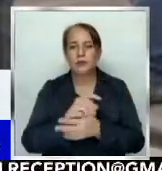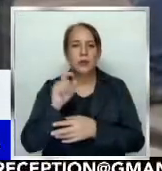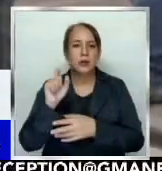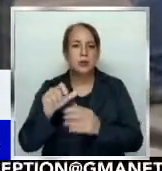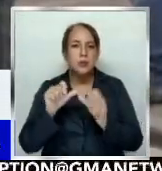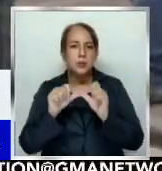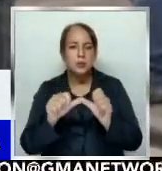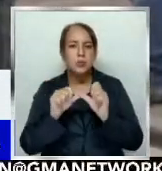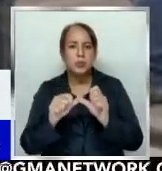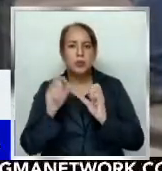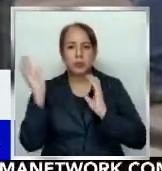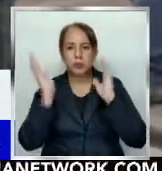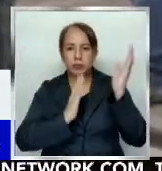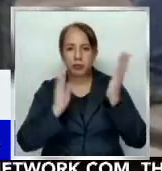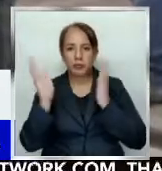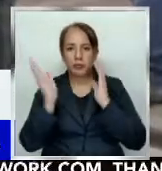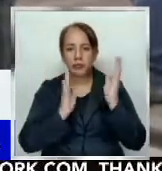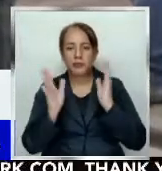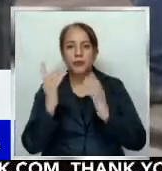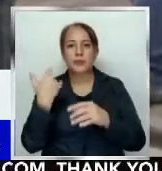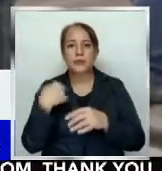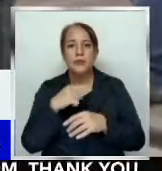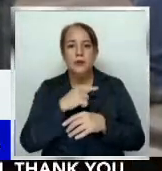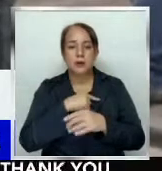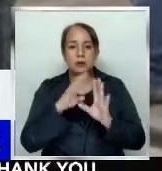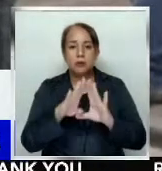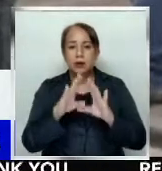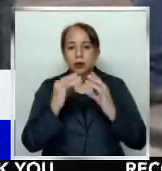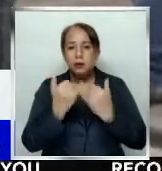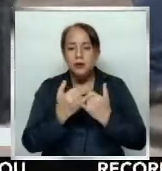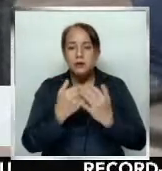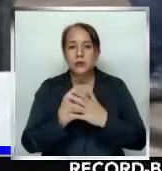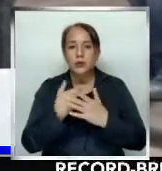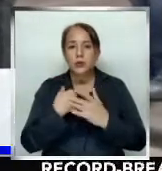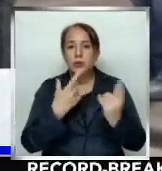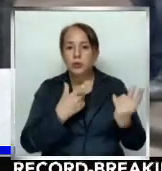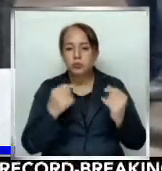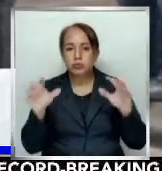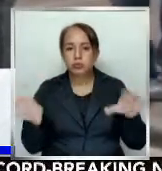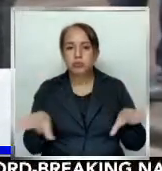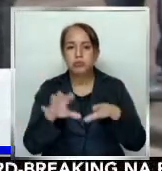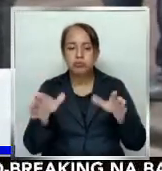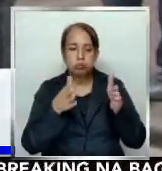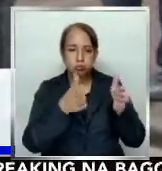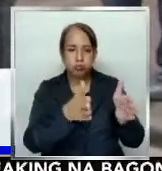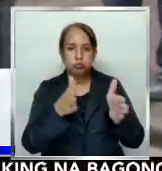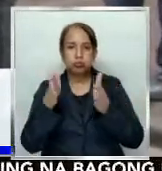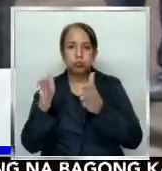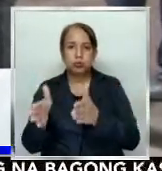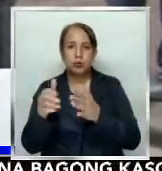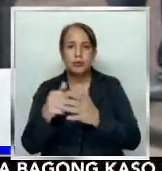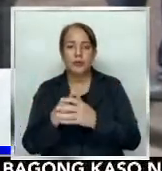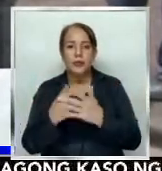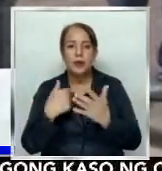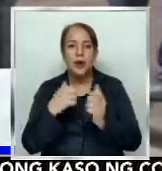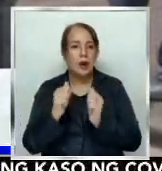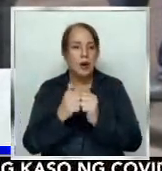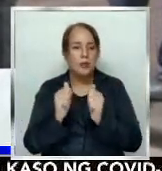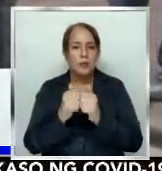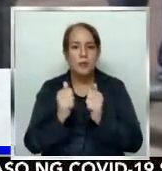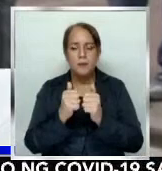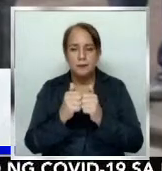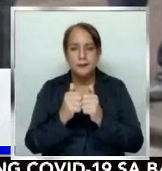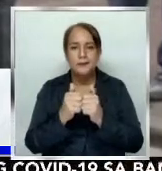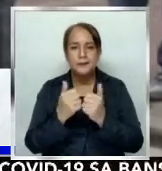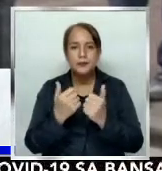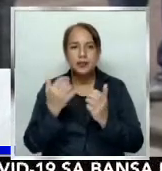yung serbisyo ng ating mga barangay. Kaya gumagawa po kami ng mga paraan kung paano namin kahit may